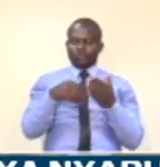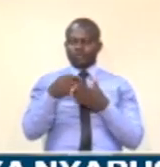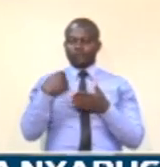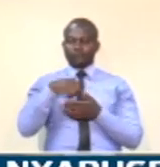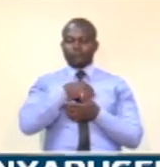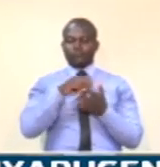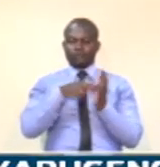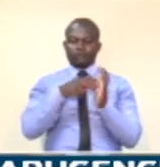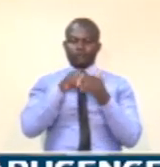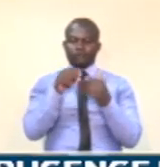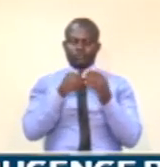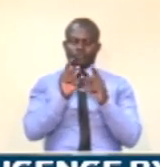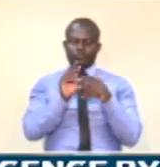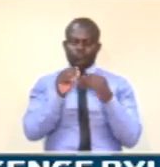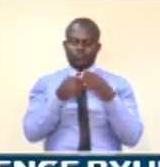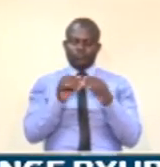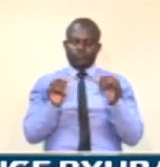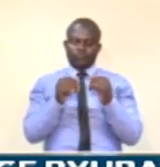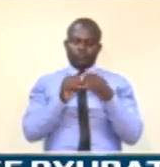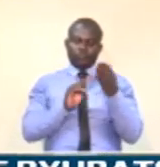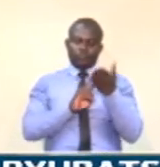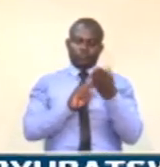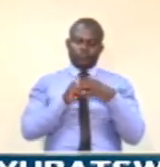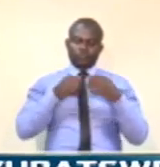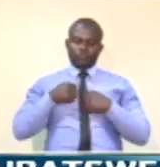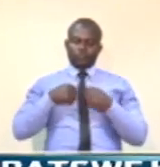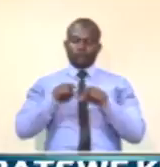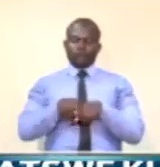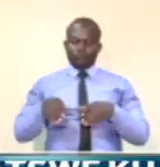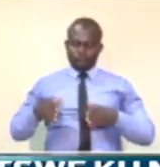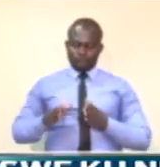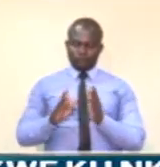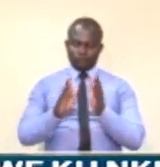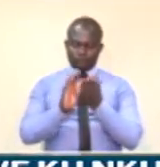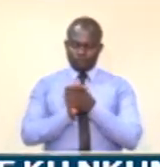bivuze ko umuntu wese ugerageza gukoresha u Rwanda nk'inzira